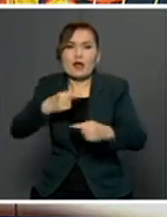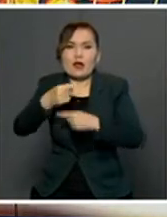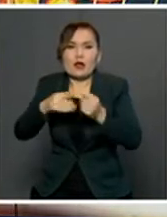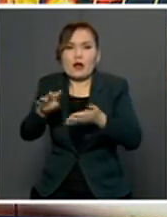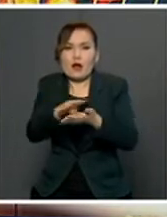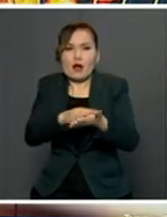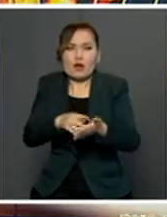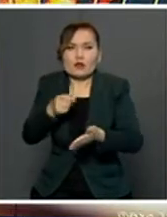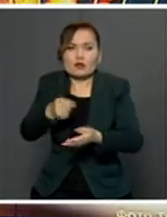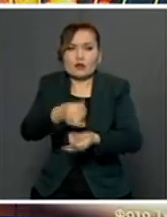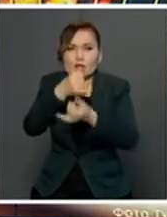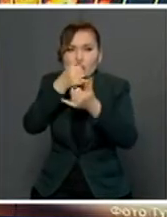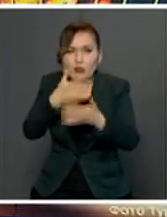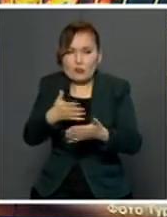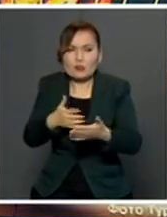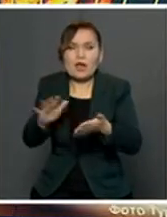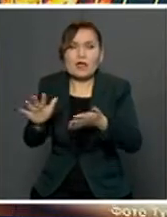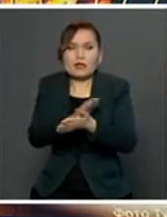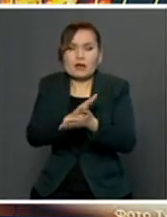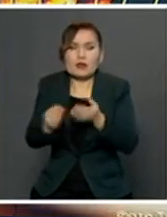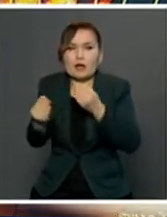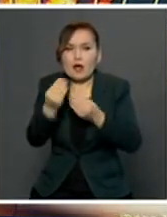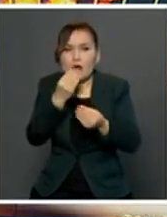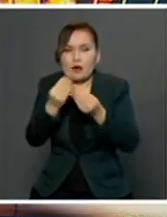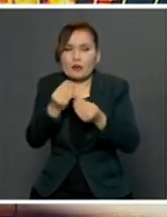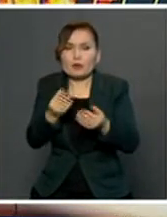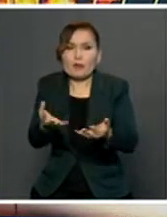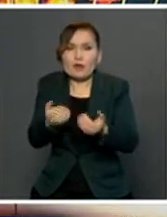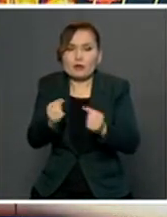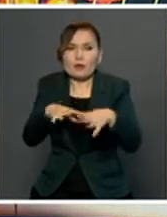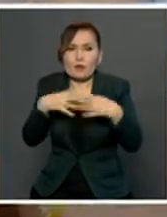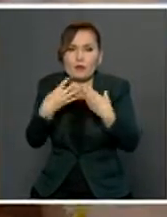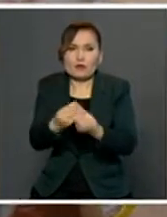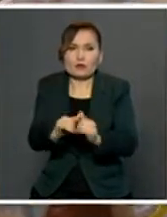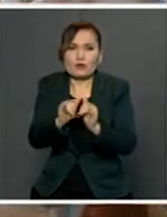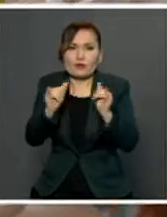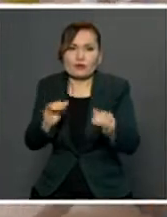бөлек тегін азық-түлік алатындардың да қатары көбейеді.